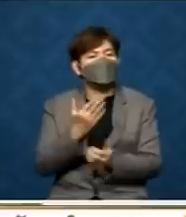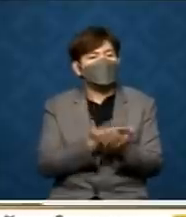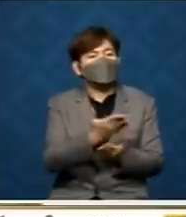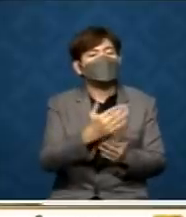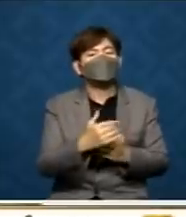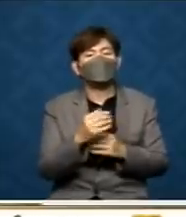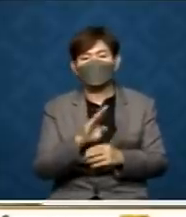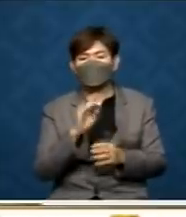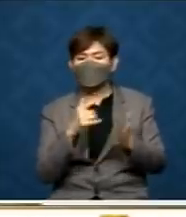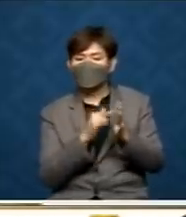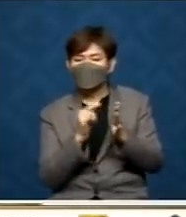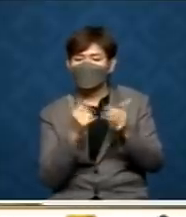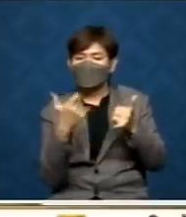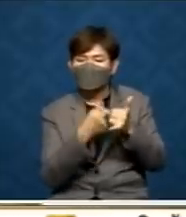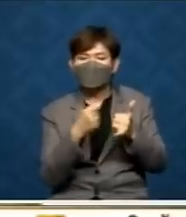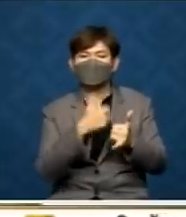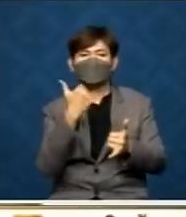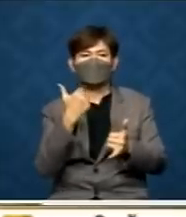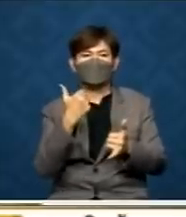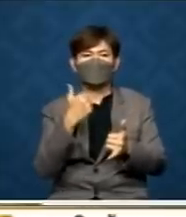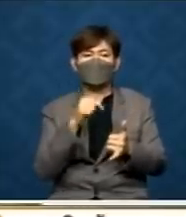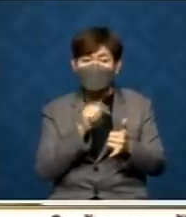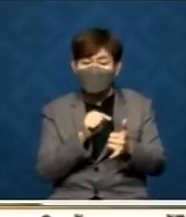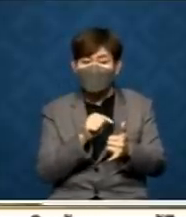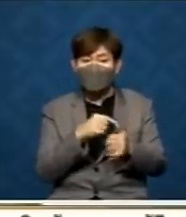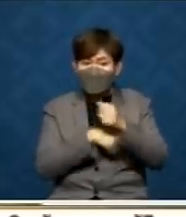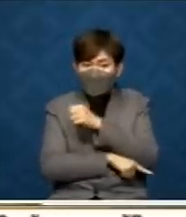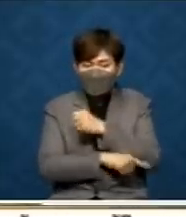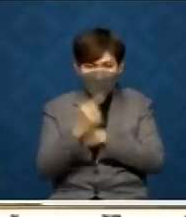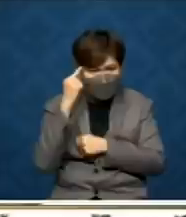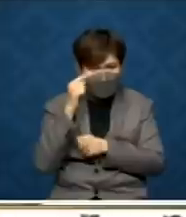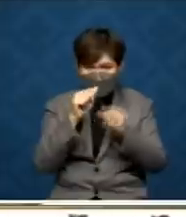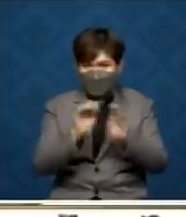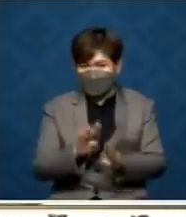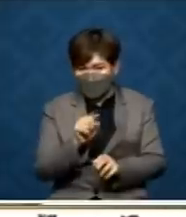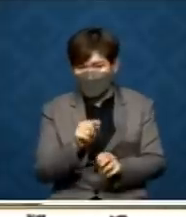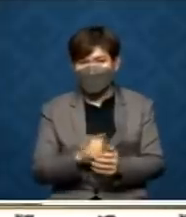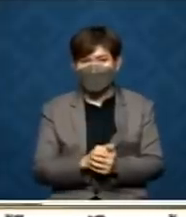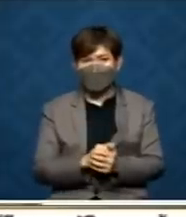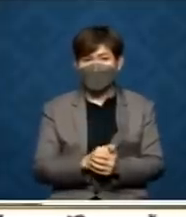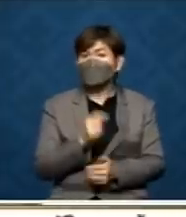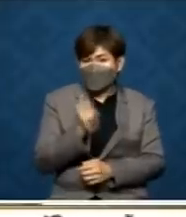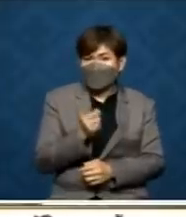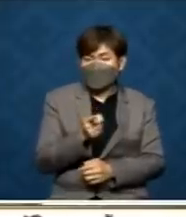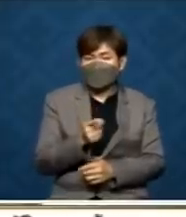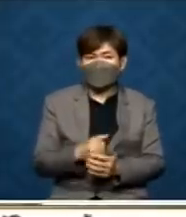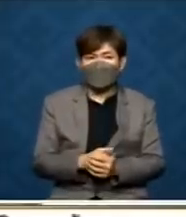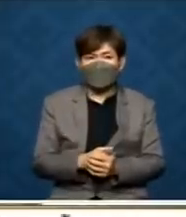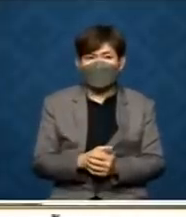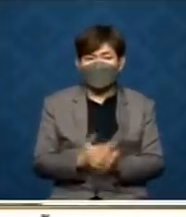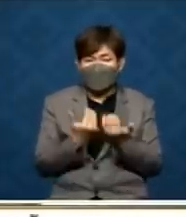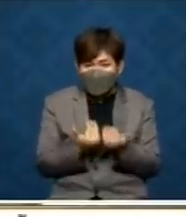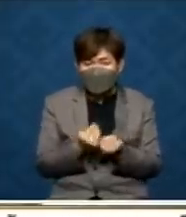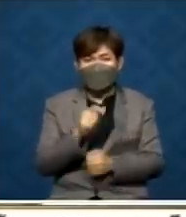มาโอ้นี่ถ้าโกงคือคิดแบบนี้ก็เป็นจริงๆในที่สุด